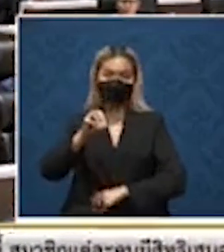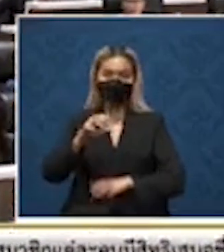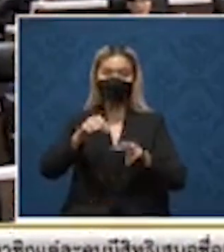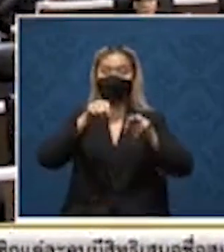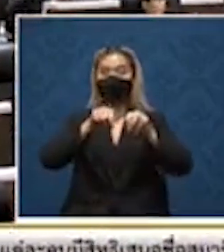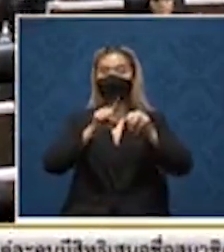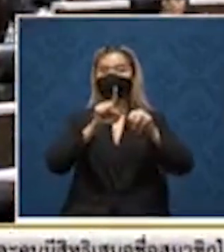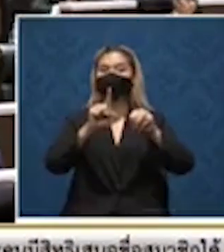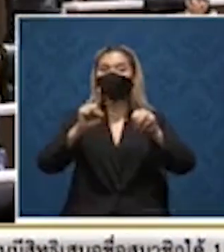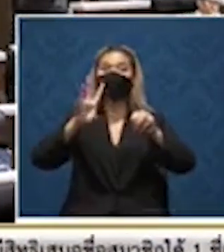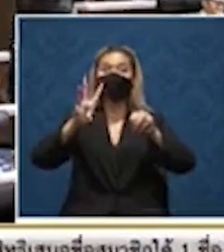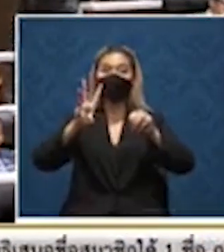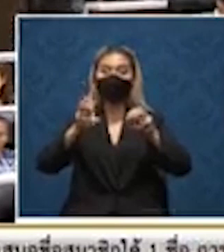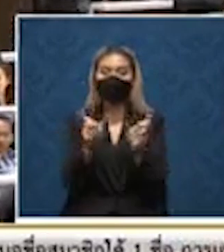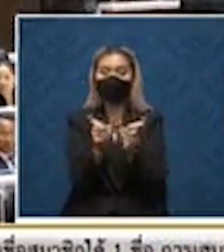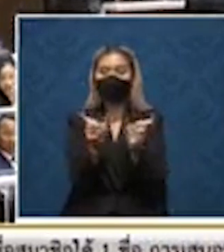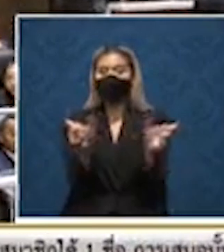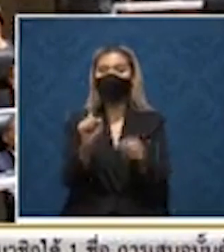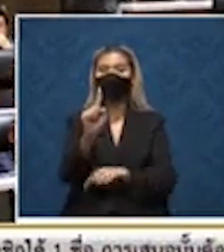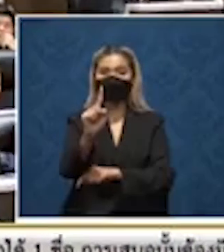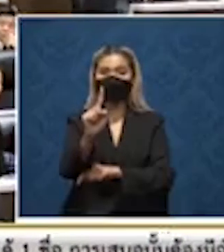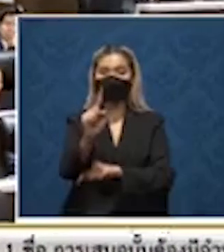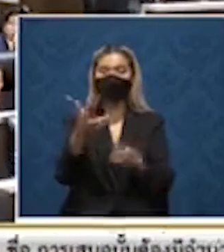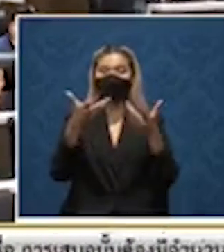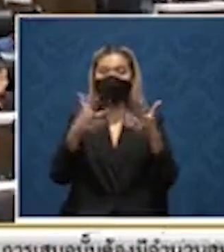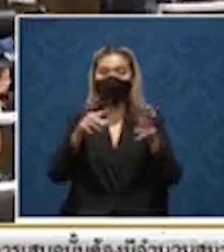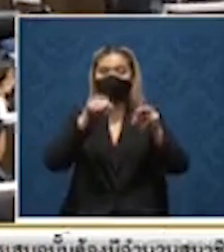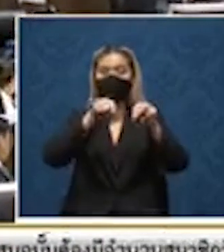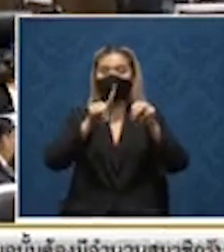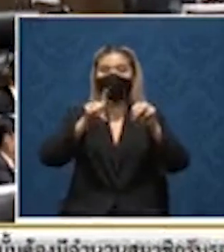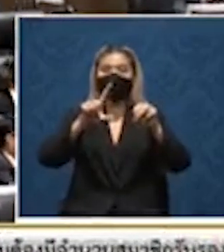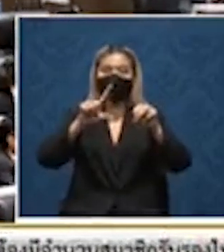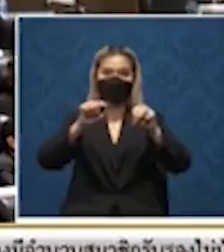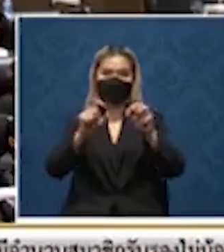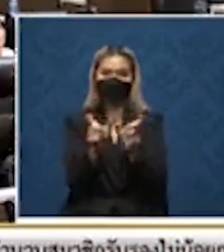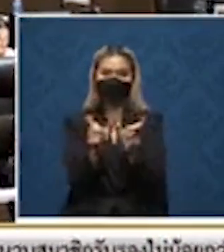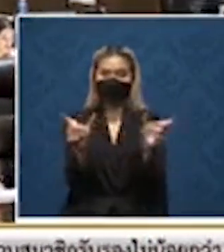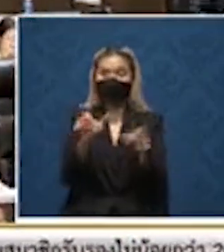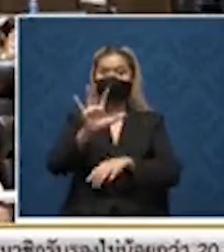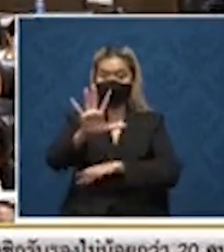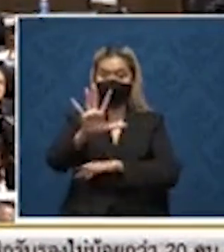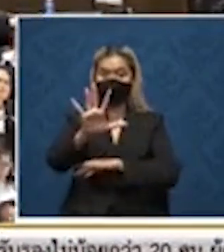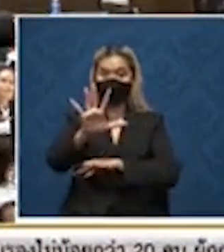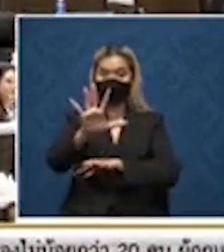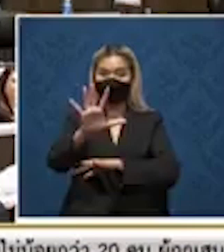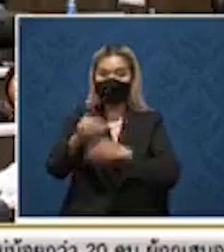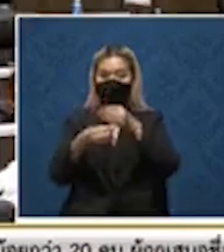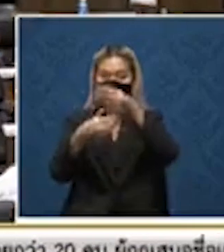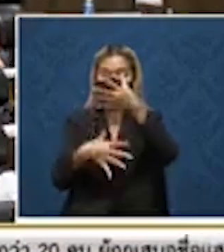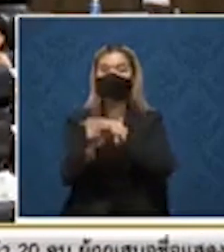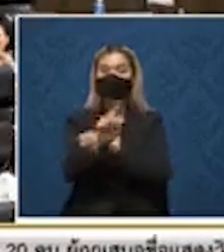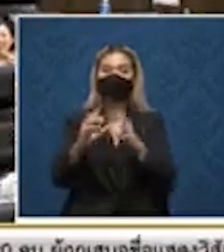์ครับเพราะว่า มาต้องแจ้งการประชุมรัฐสภาต้องแจ้งให้สมาชิกทราบล่วงหน้าอย่างน้อย